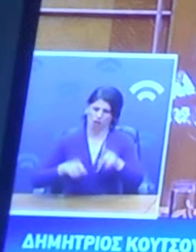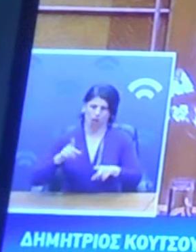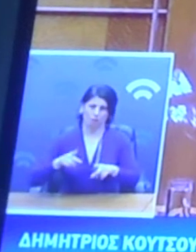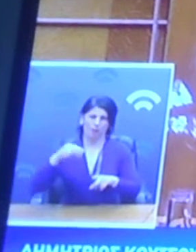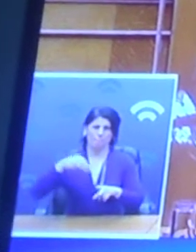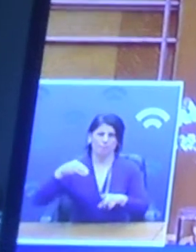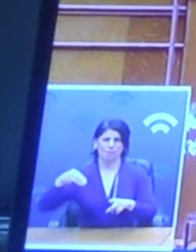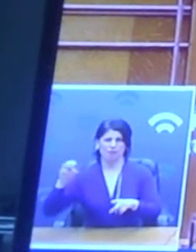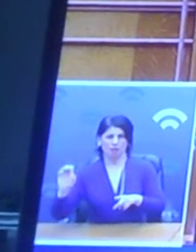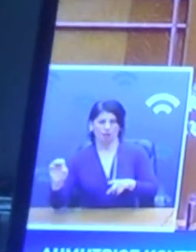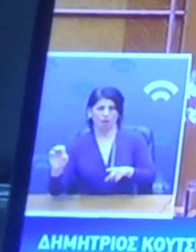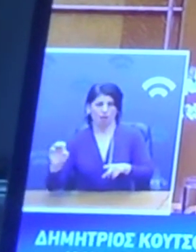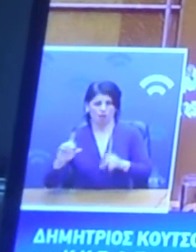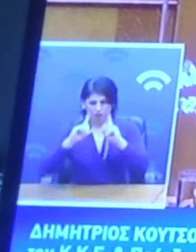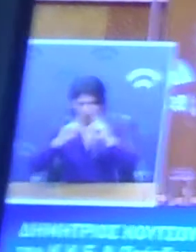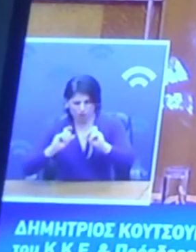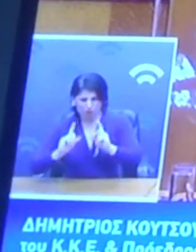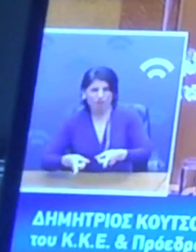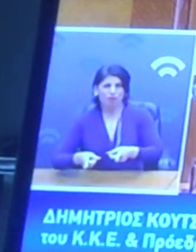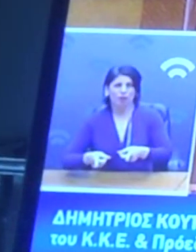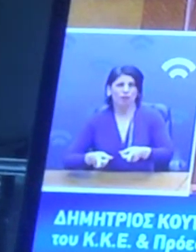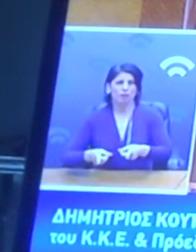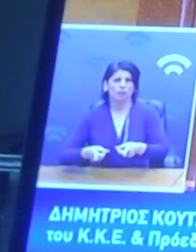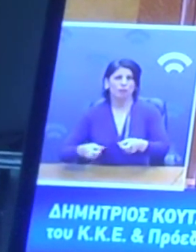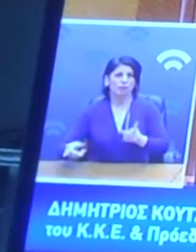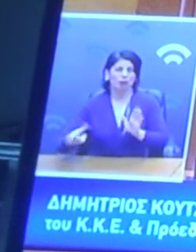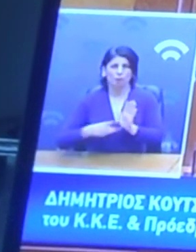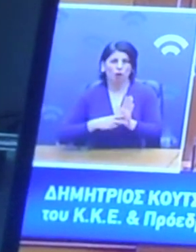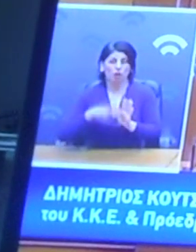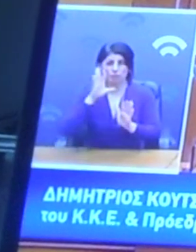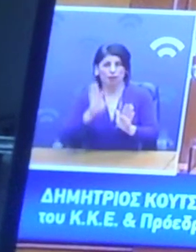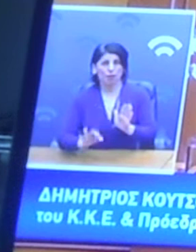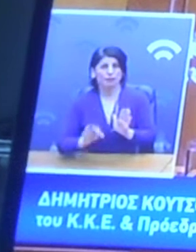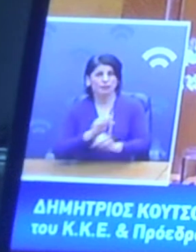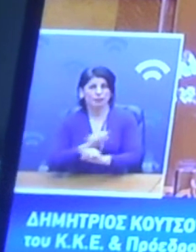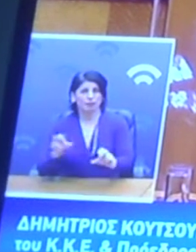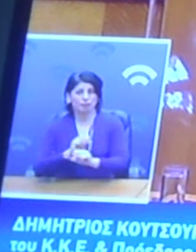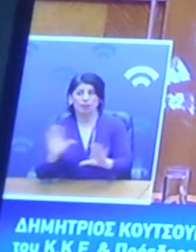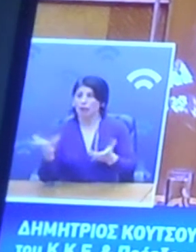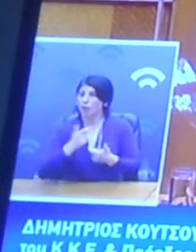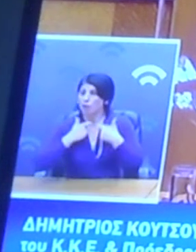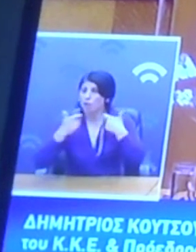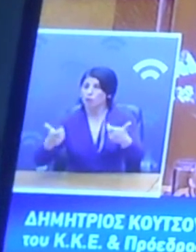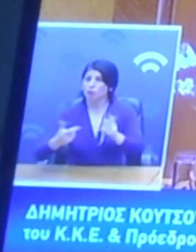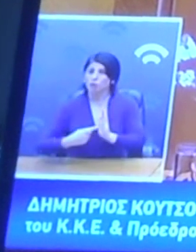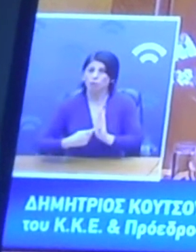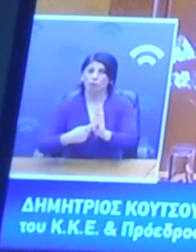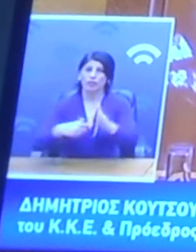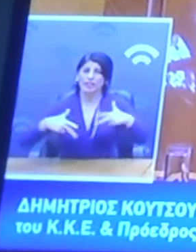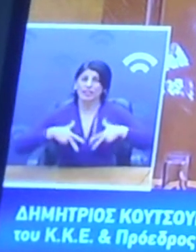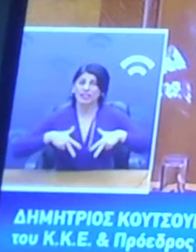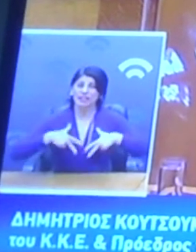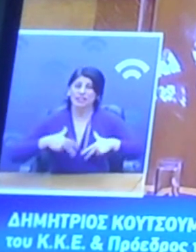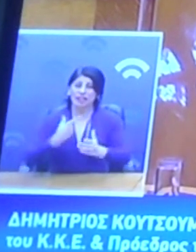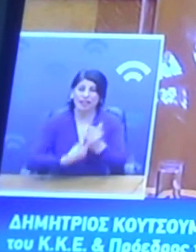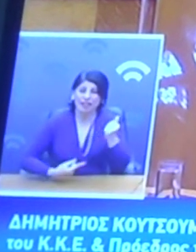επιβάλει στην κυριολεξία καραντίνα στην πραγματική ενημέρωση, εξοβελίζοντας κάθε φωνή που αναδεικνύει κρατικά κενά